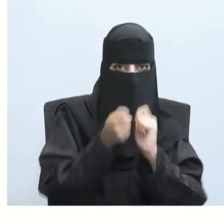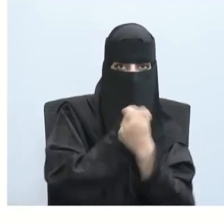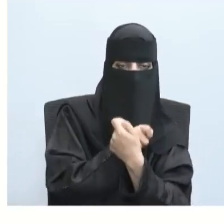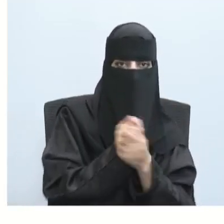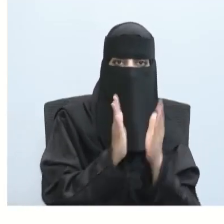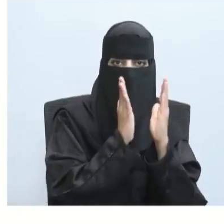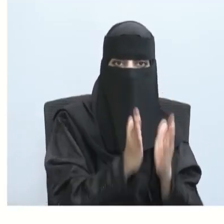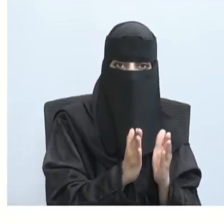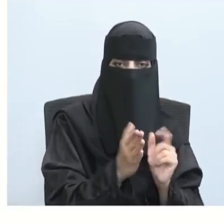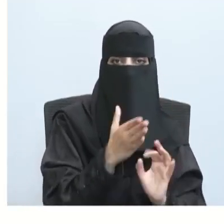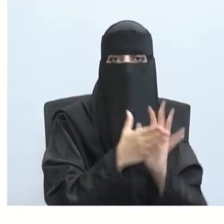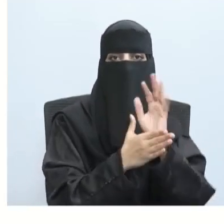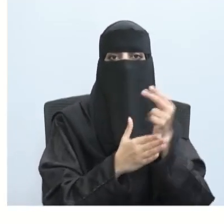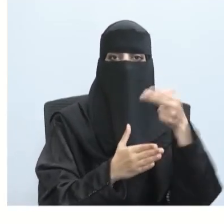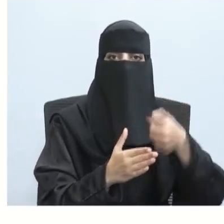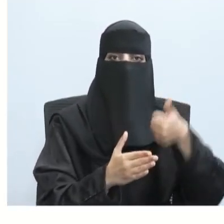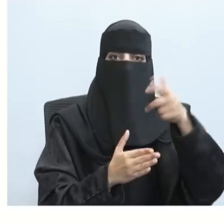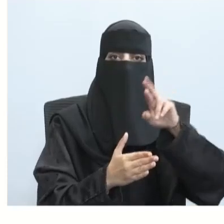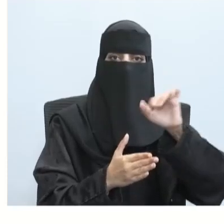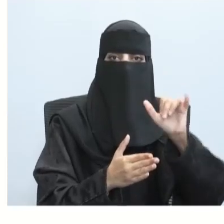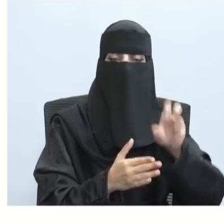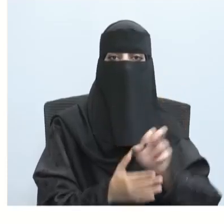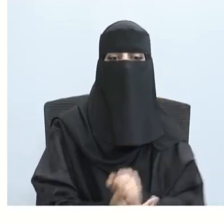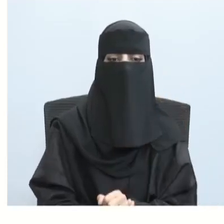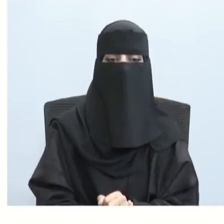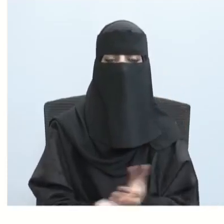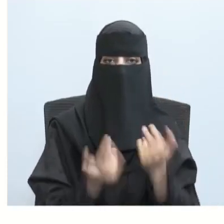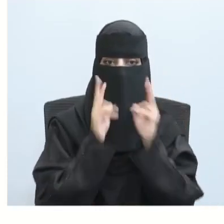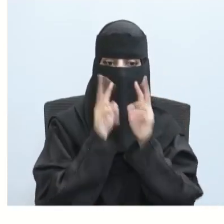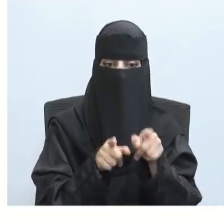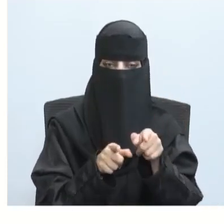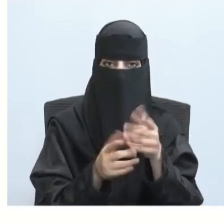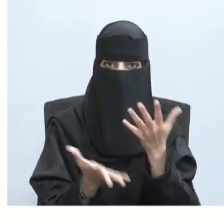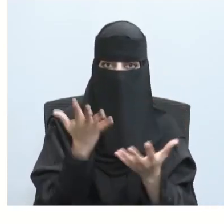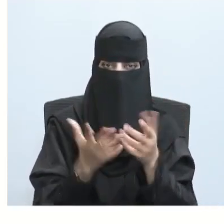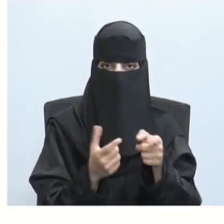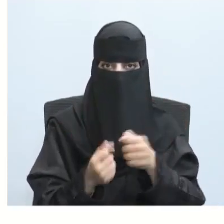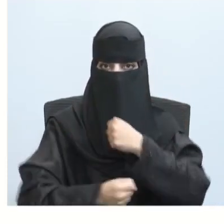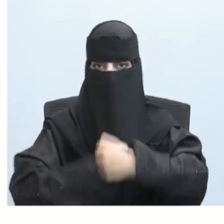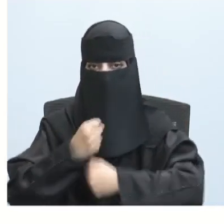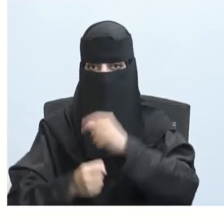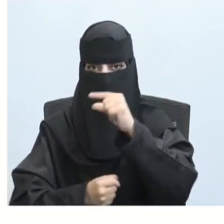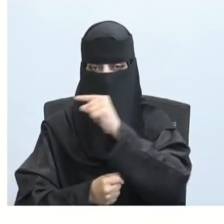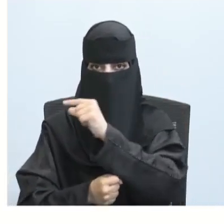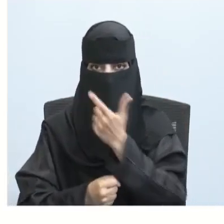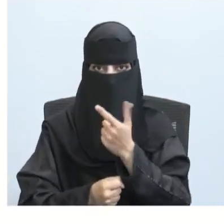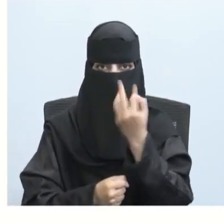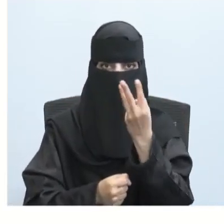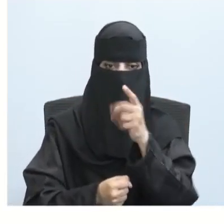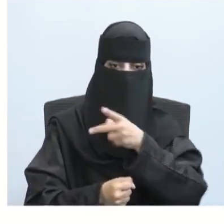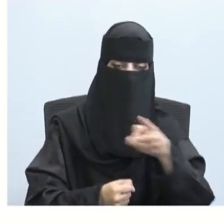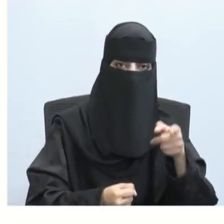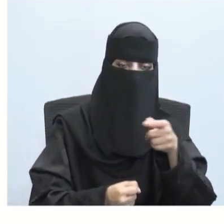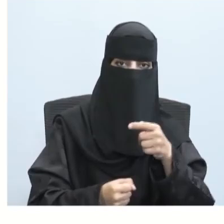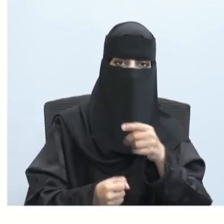بالحاله الغازيه نلاحظ معا عبر هذا الشكل قارن بين حركه دقائق الماده في الحالات الثلاث